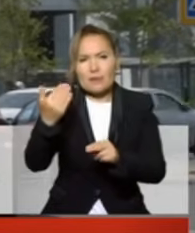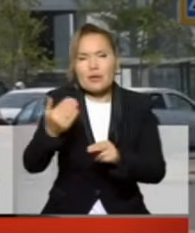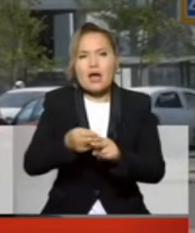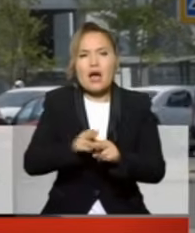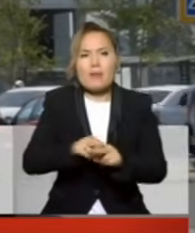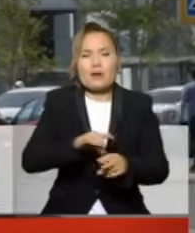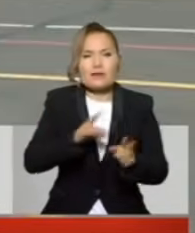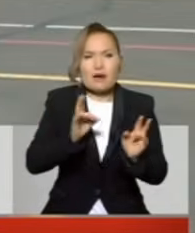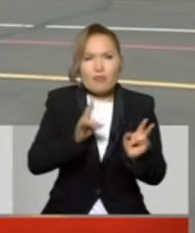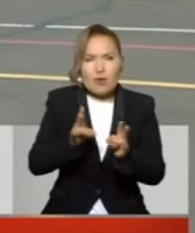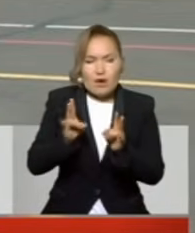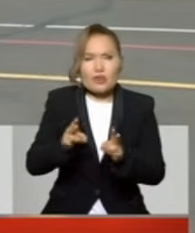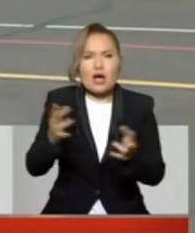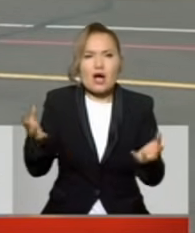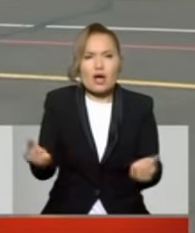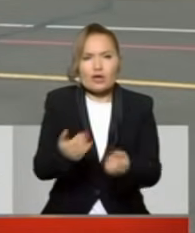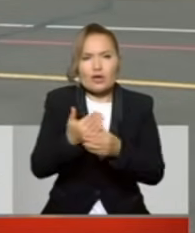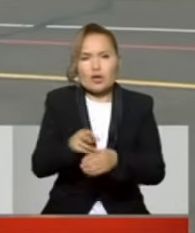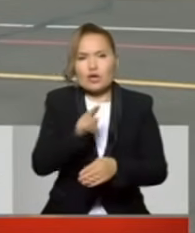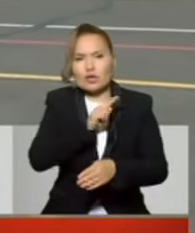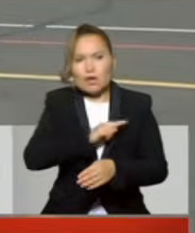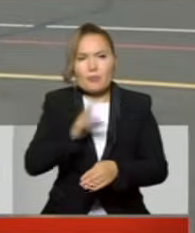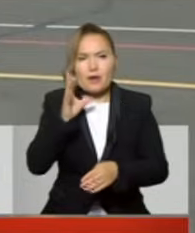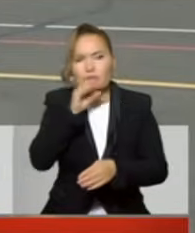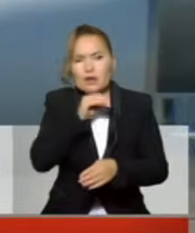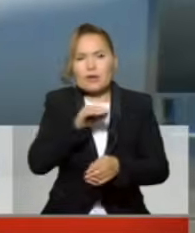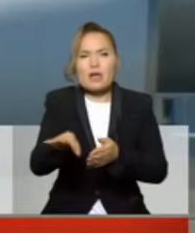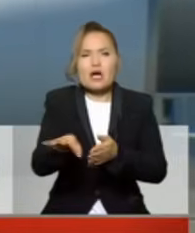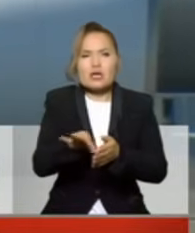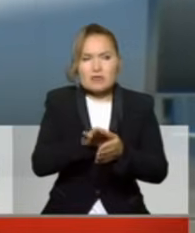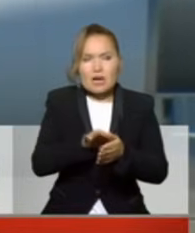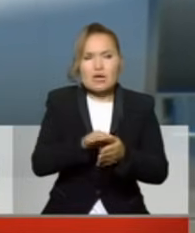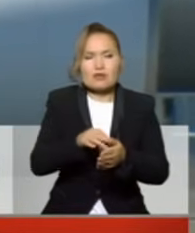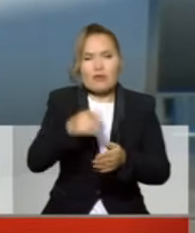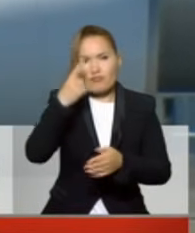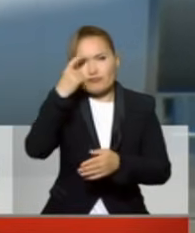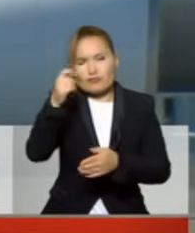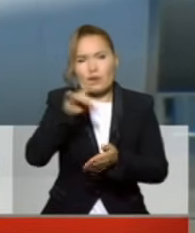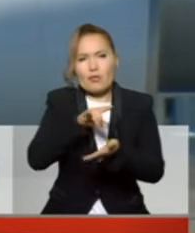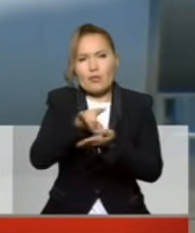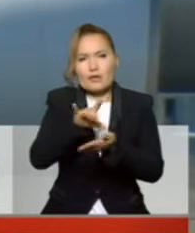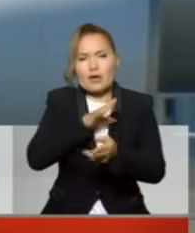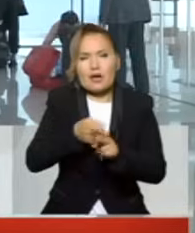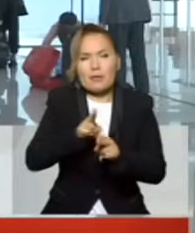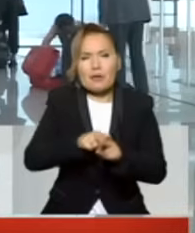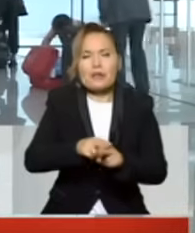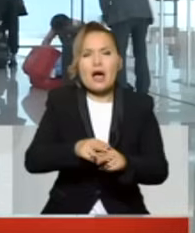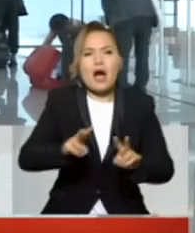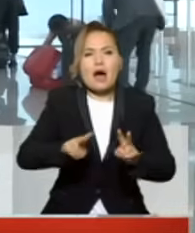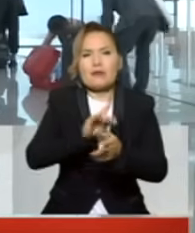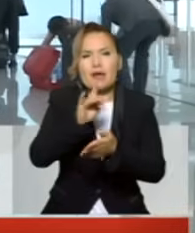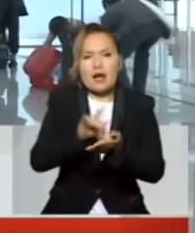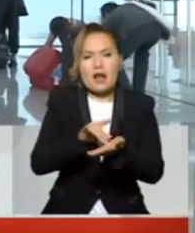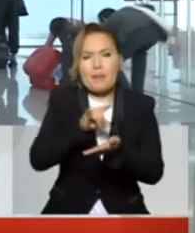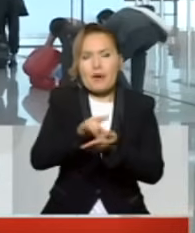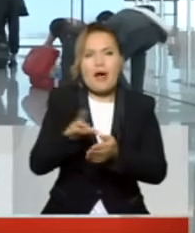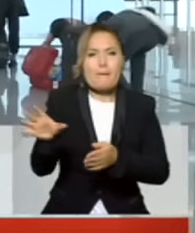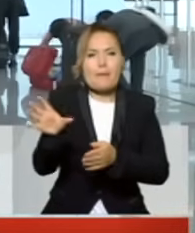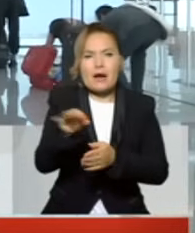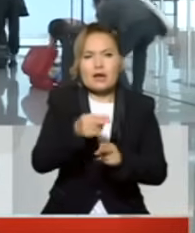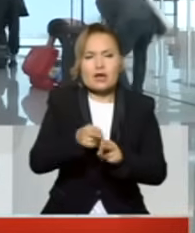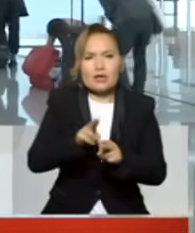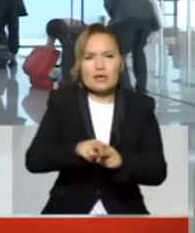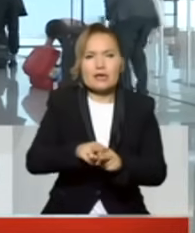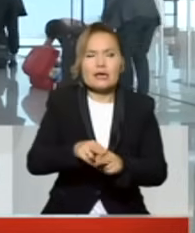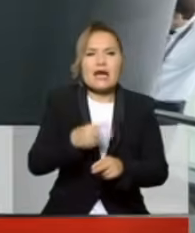кеткен, сондықтан апаттық құтқару жұмыстарын жүргізу үшін дабылды ескерту жарияланды. Оқыс оқиға үшін Астана әуежайы барлық